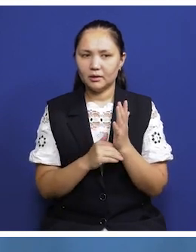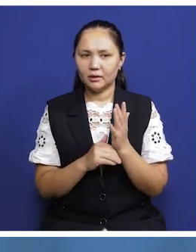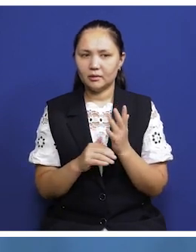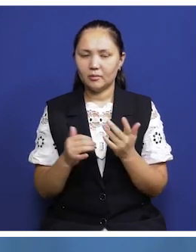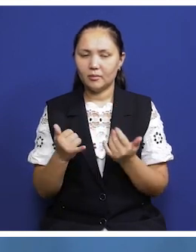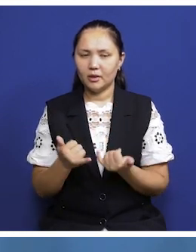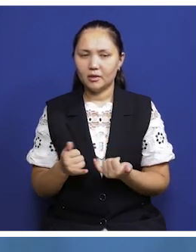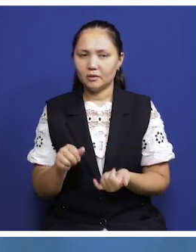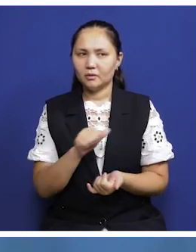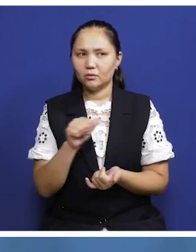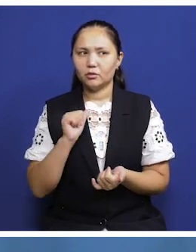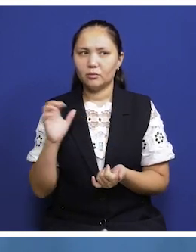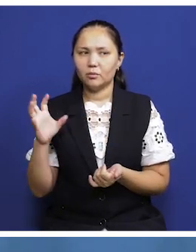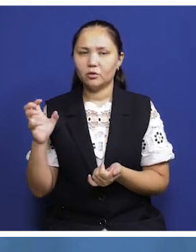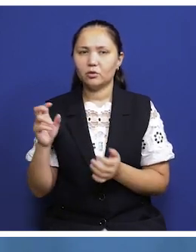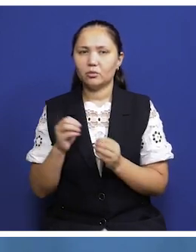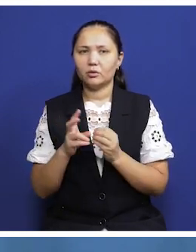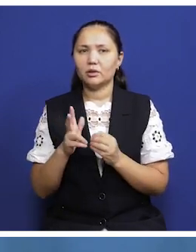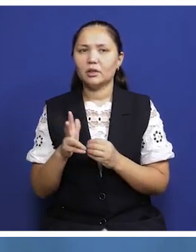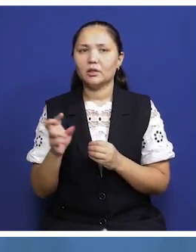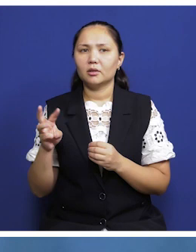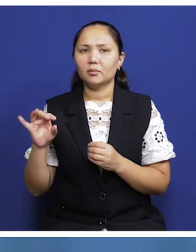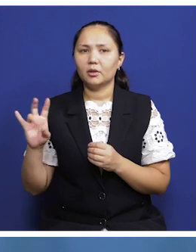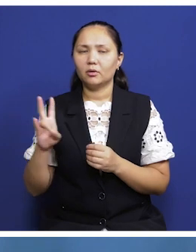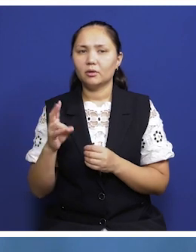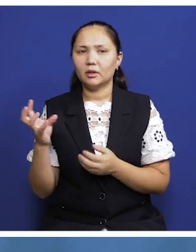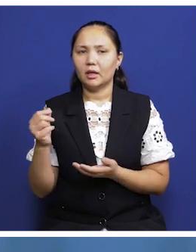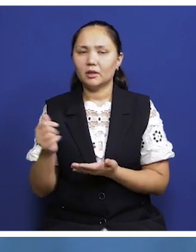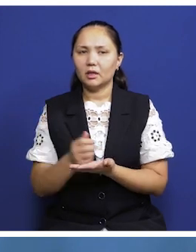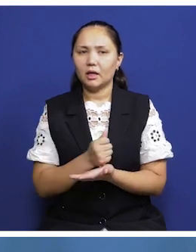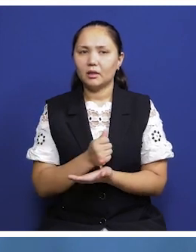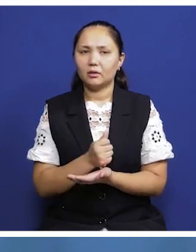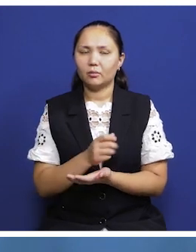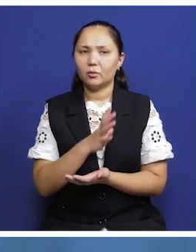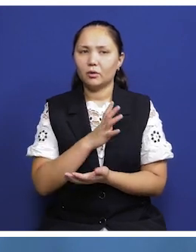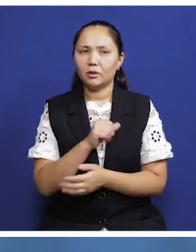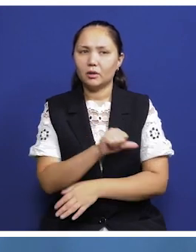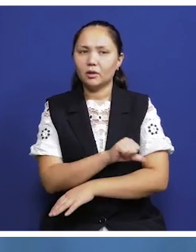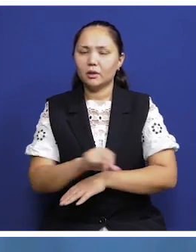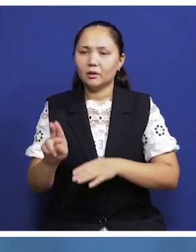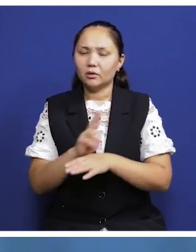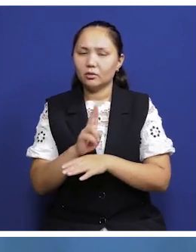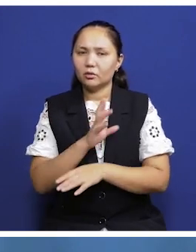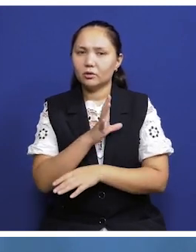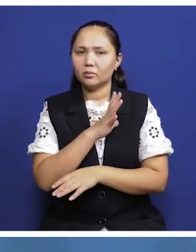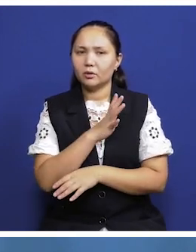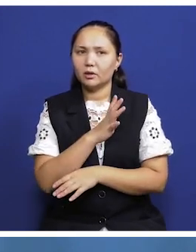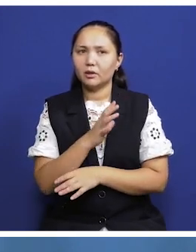тек биылғы жылдың өзінде 518 миллион теңге қаржы бөлініп, 8 елді мекенге 10 көшеге орташа жөндеу жұмыстары